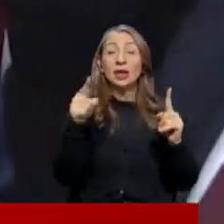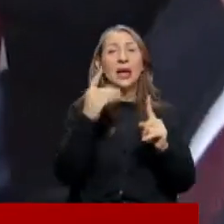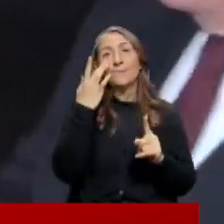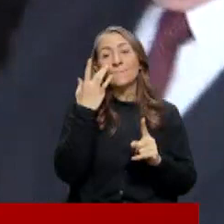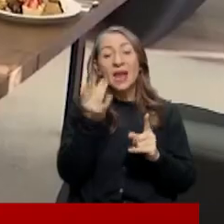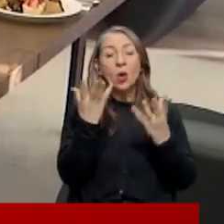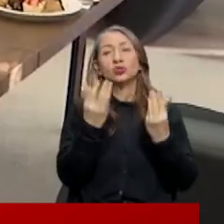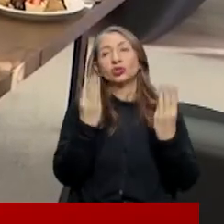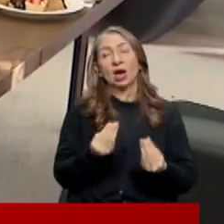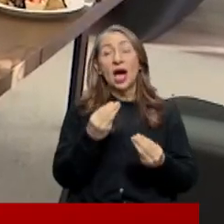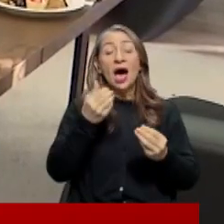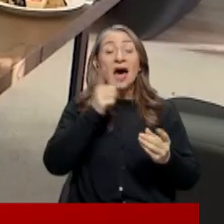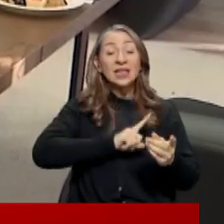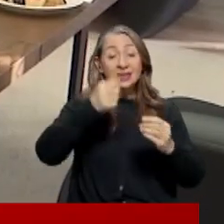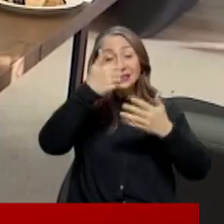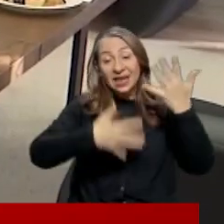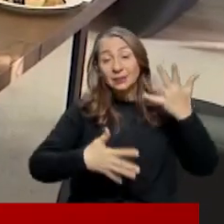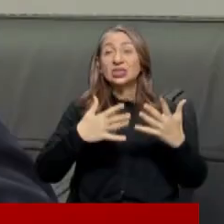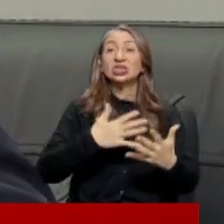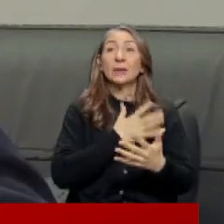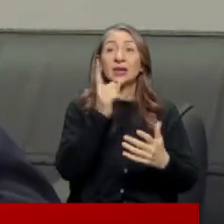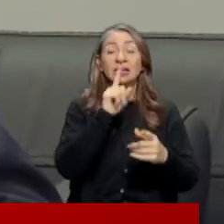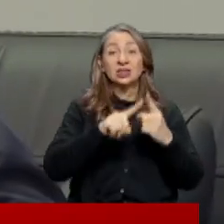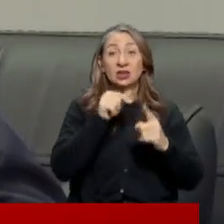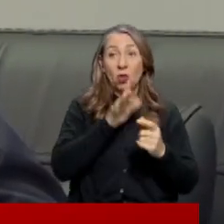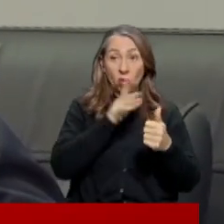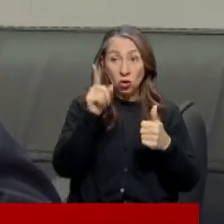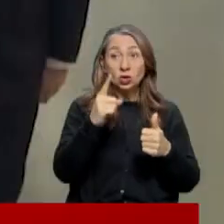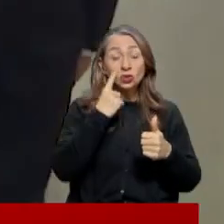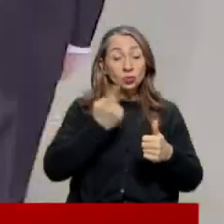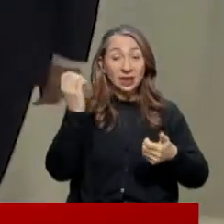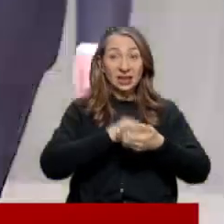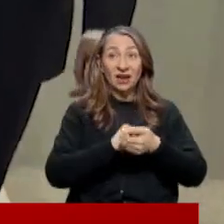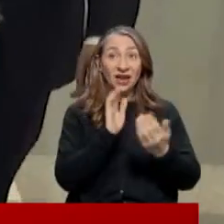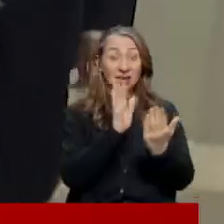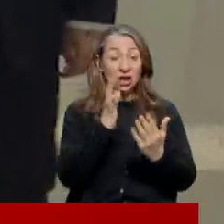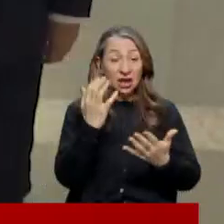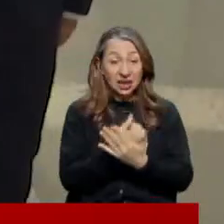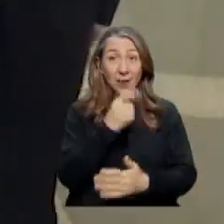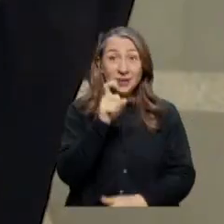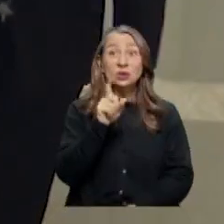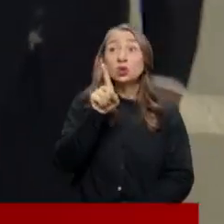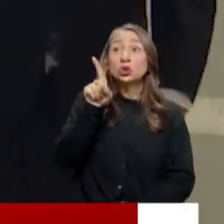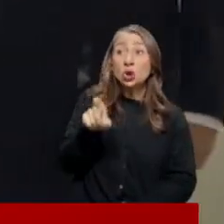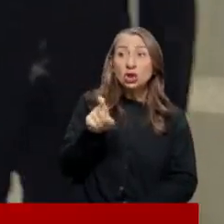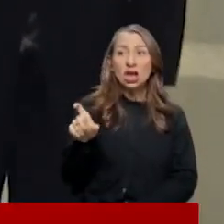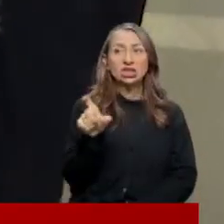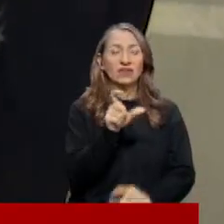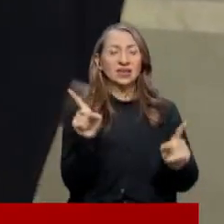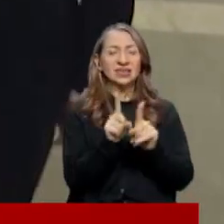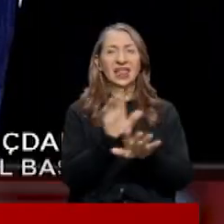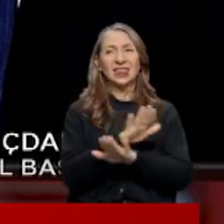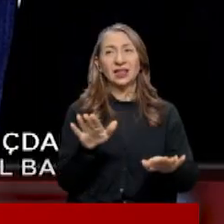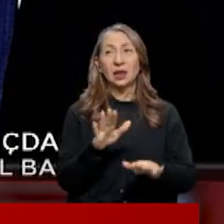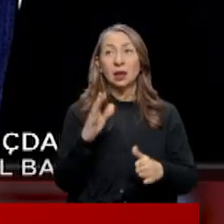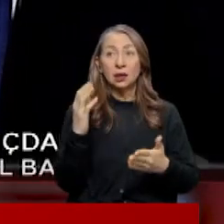belirlenmiş olacak. Adaylık sıralamasında adı geçen isim CHP lideri Kılıçdaroğlu. Cumhur İttifakı karşısında kazanabilir misiniz sorusuna yanıtı kısa ve net